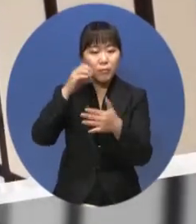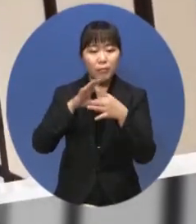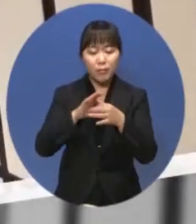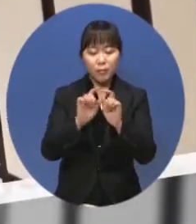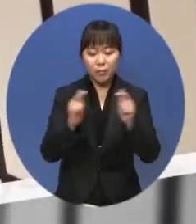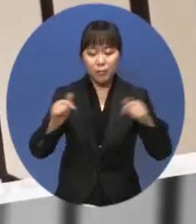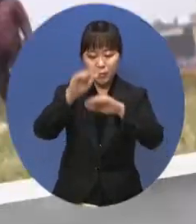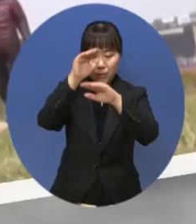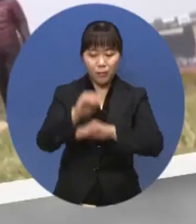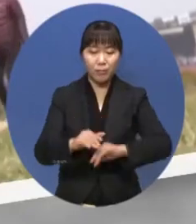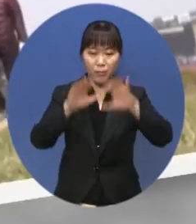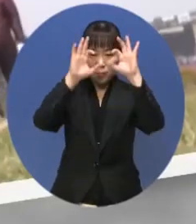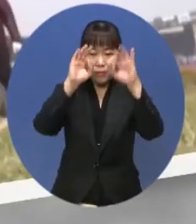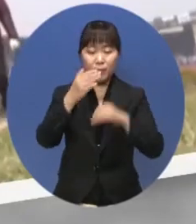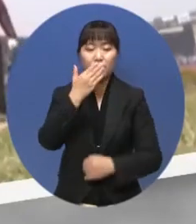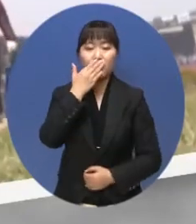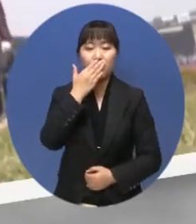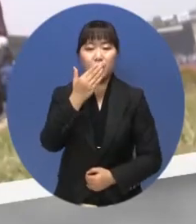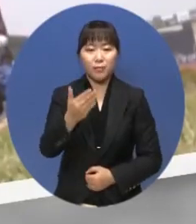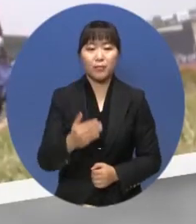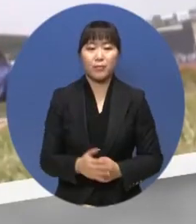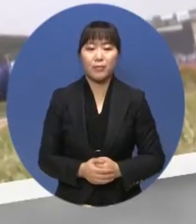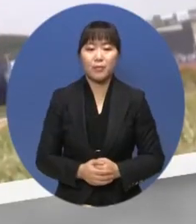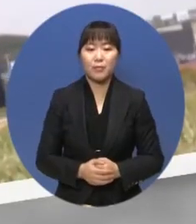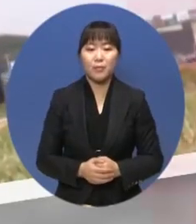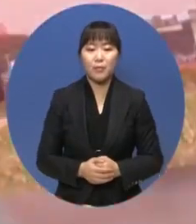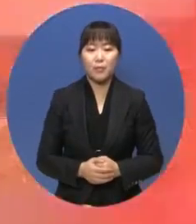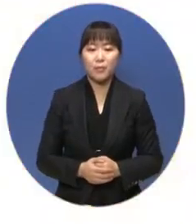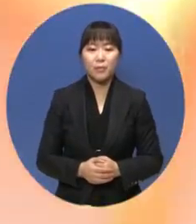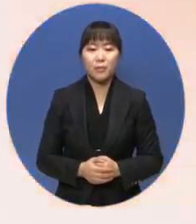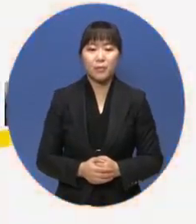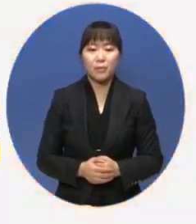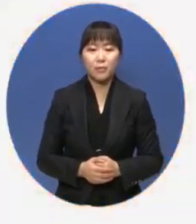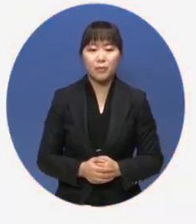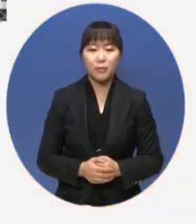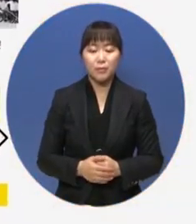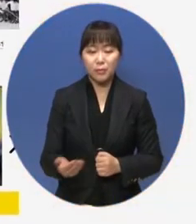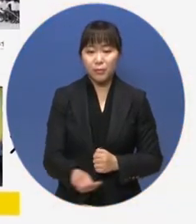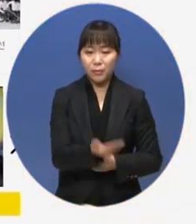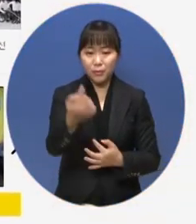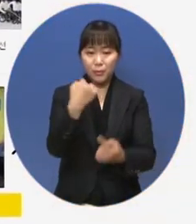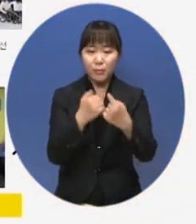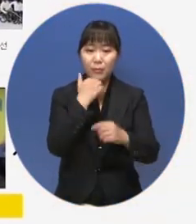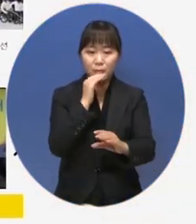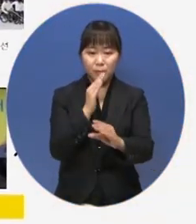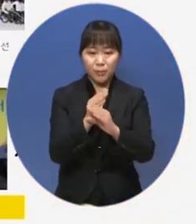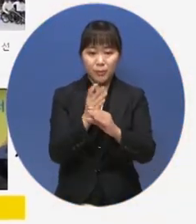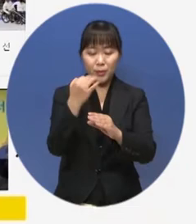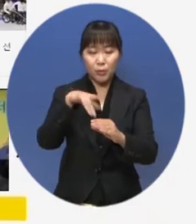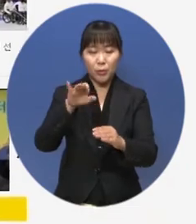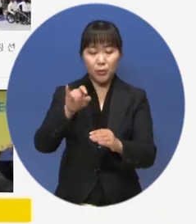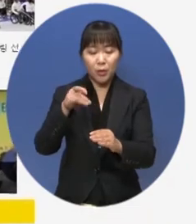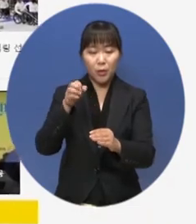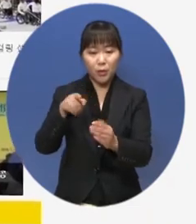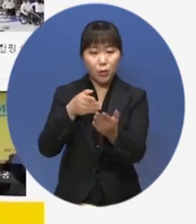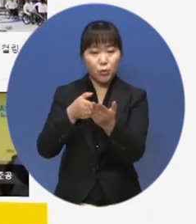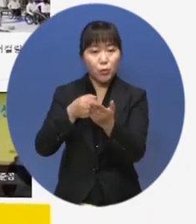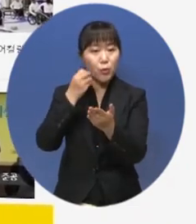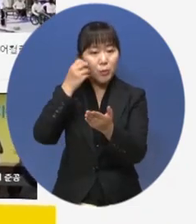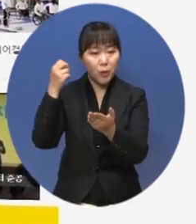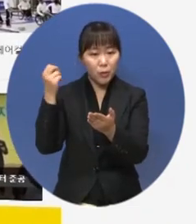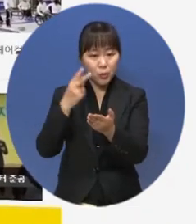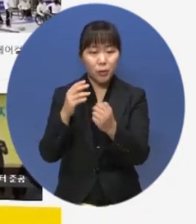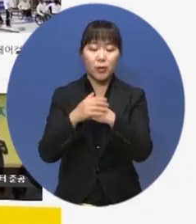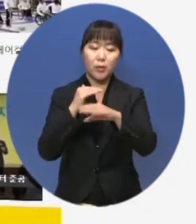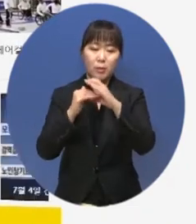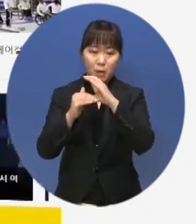웰페어뉴스 홈페이지를 통해 보다 다양한 소식을 접할 수 있습니다. 시청자 여러분의 제보를 기다립니다. 웰페어뉴스